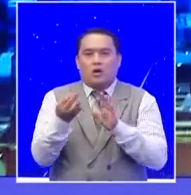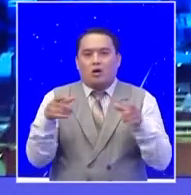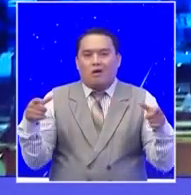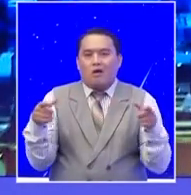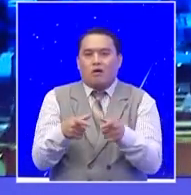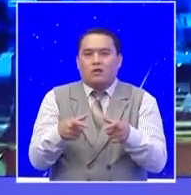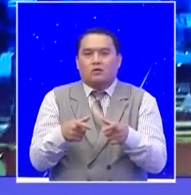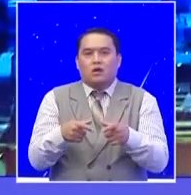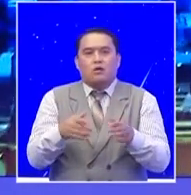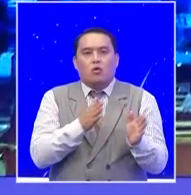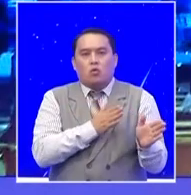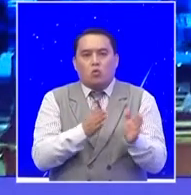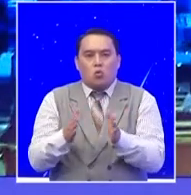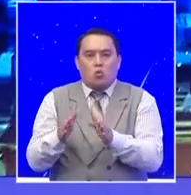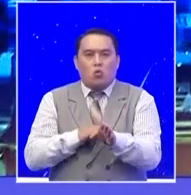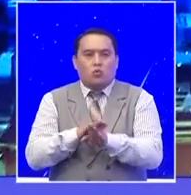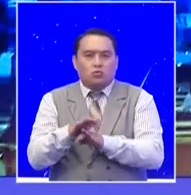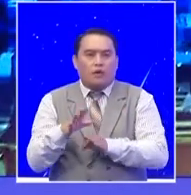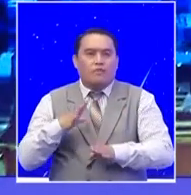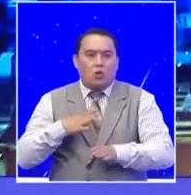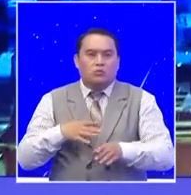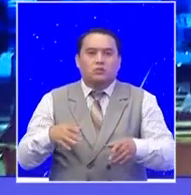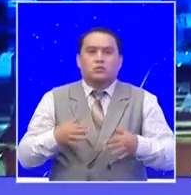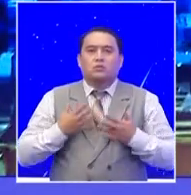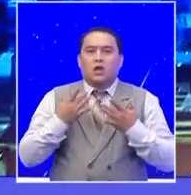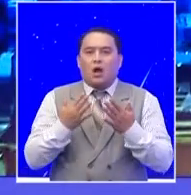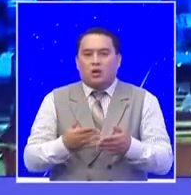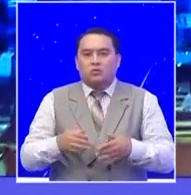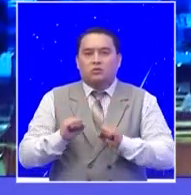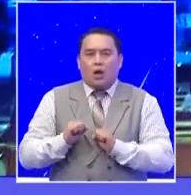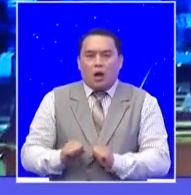шараларды тиісті атқарылуын сұрап білді. Санитарлық